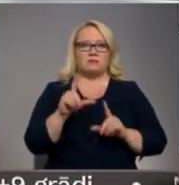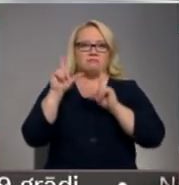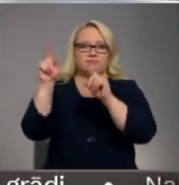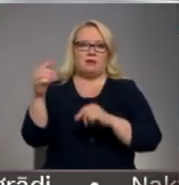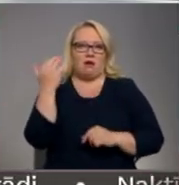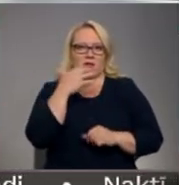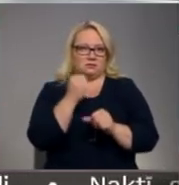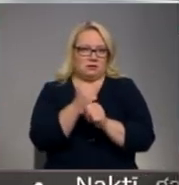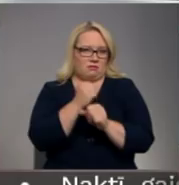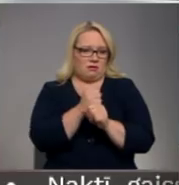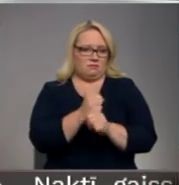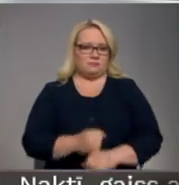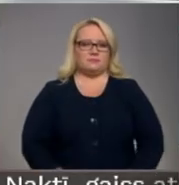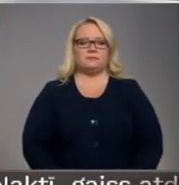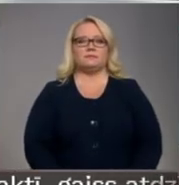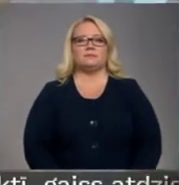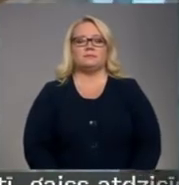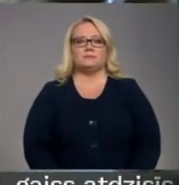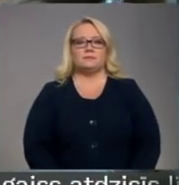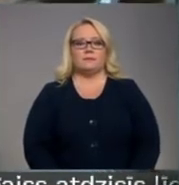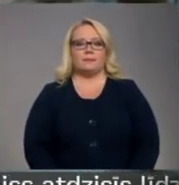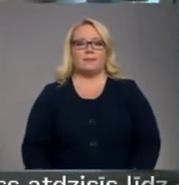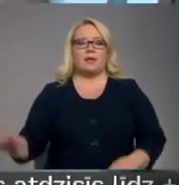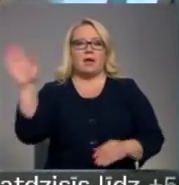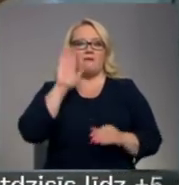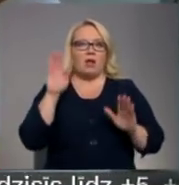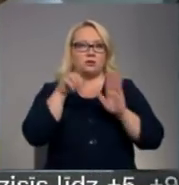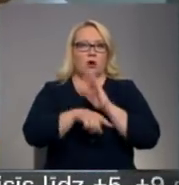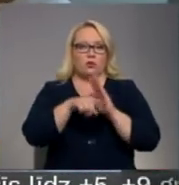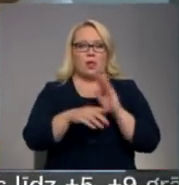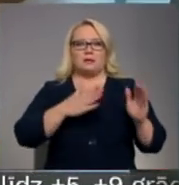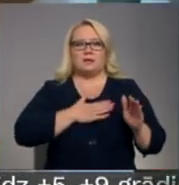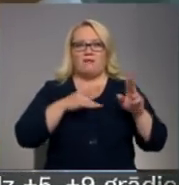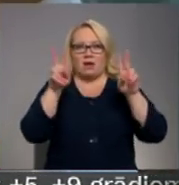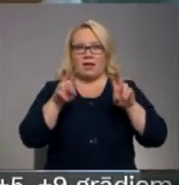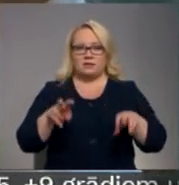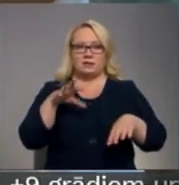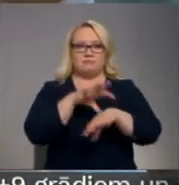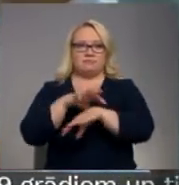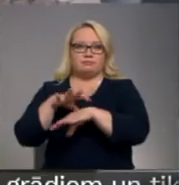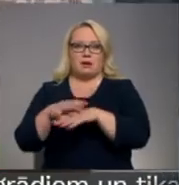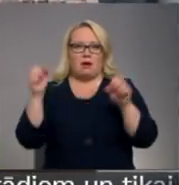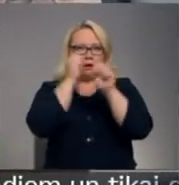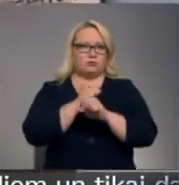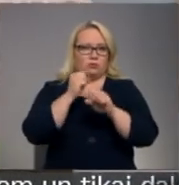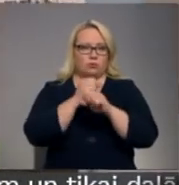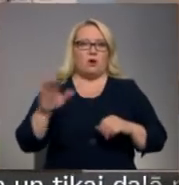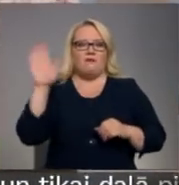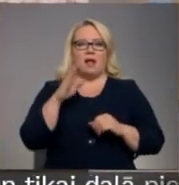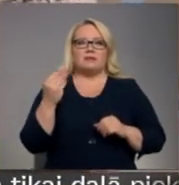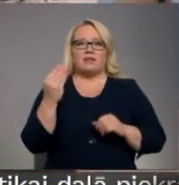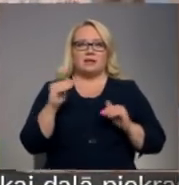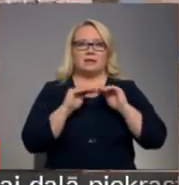ārpus Latvijas. Turpināja Kīnce. Valsts kontrole savā revīzijā atklājusi zināmu absurdu. Valsts